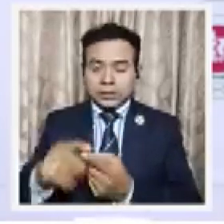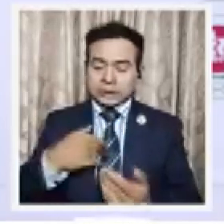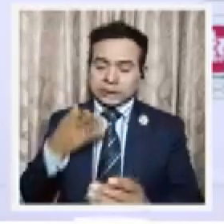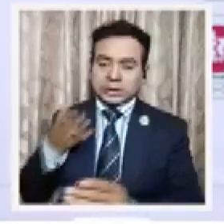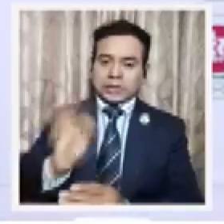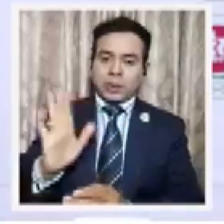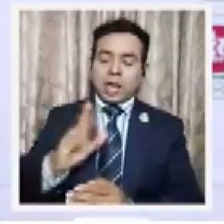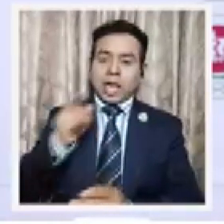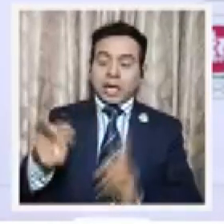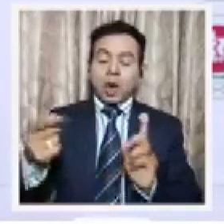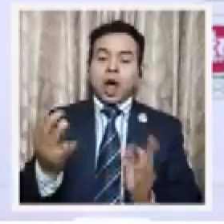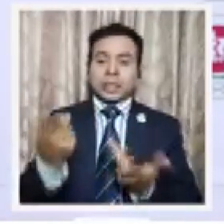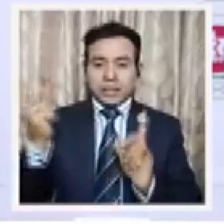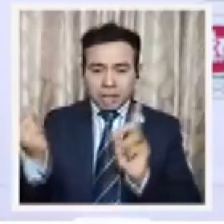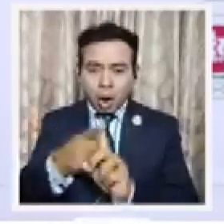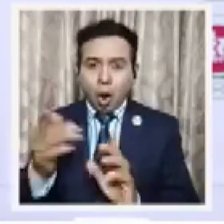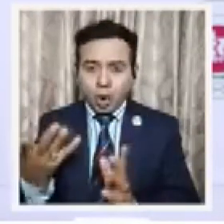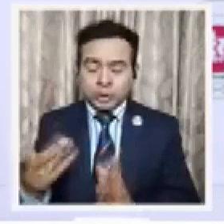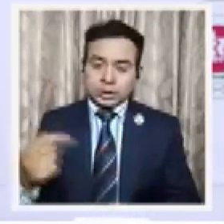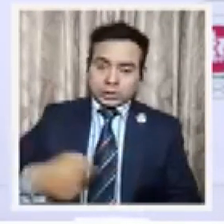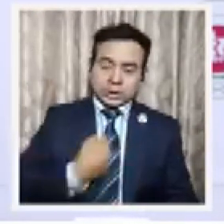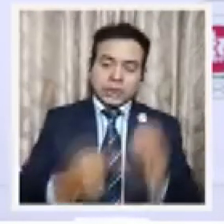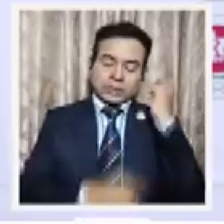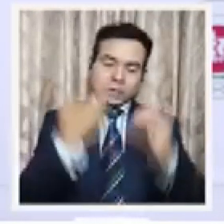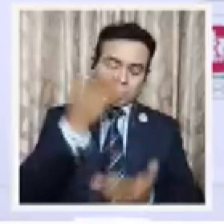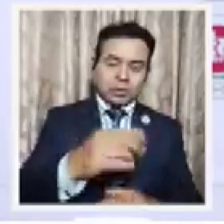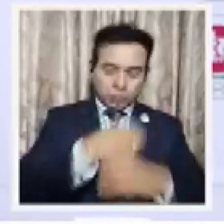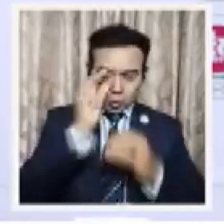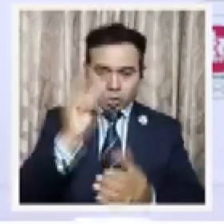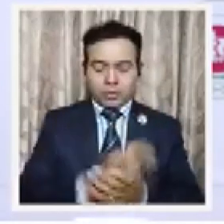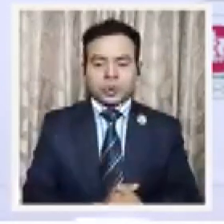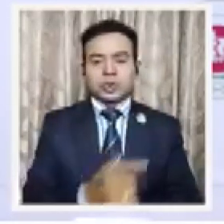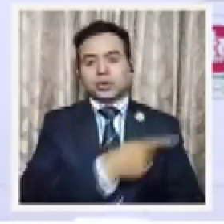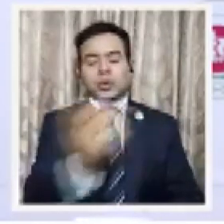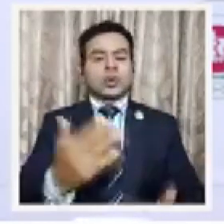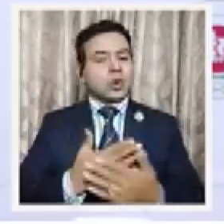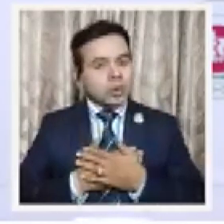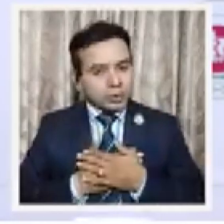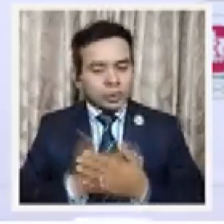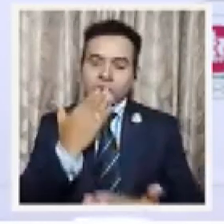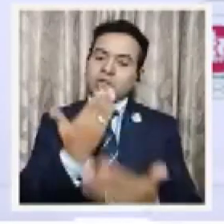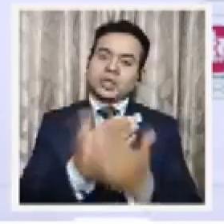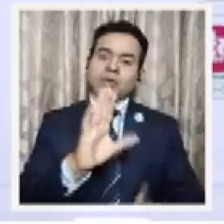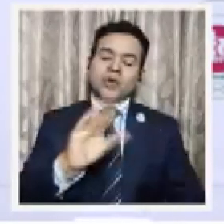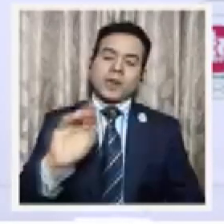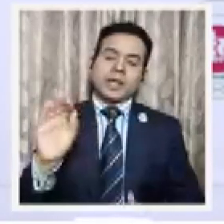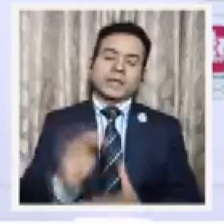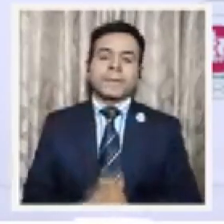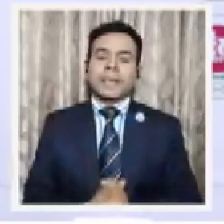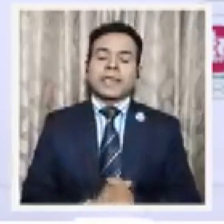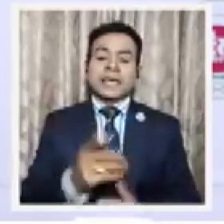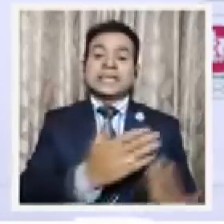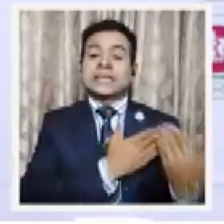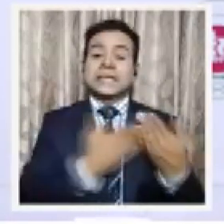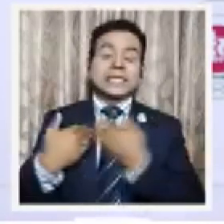সংস্পর্শে আসলে অবশ্যই নমুনা পরীক্ষা করবেন এবং সেই ক্ষেত্রে আইসোলেশন বা কোয়ারেন্টাইন আমরা যেটা বলি সেগুলো বিধিও মেনে চলবেন।